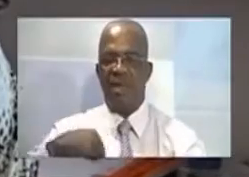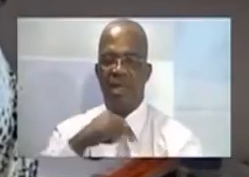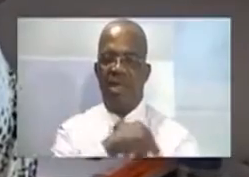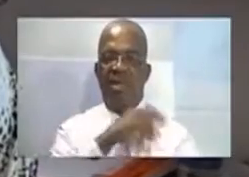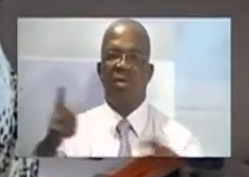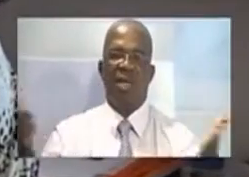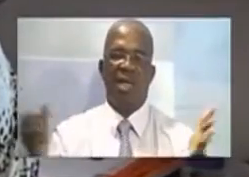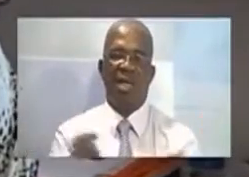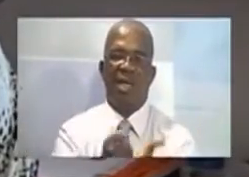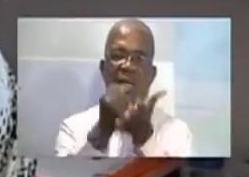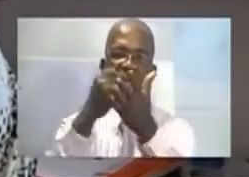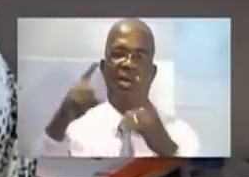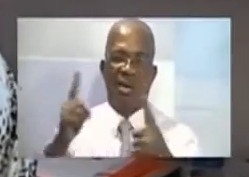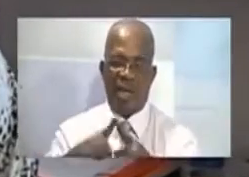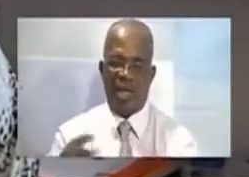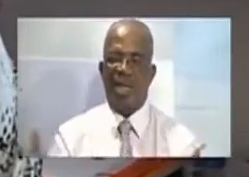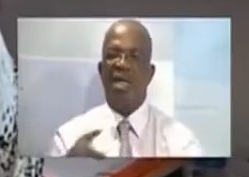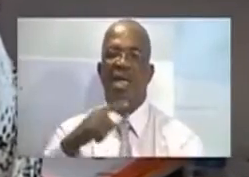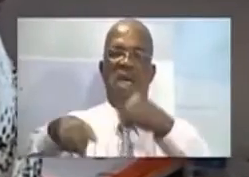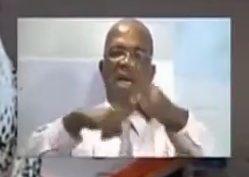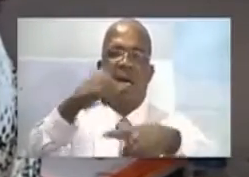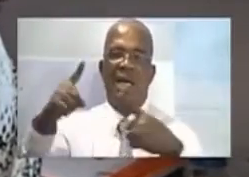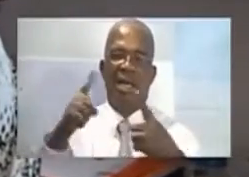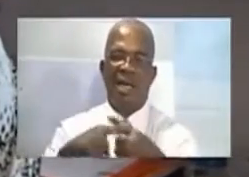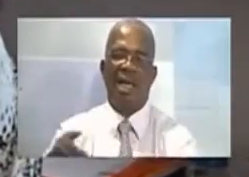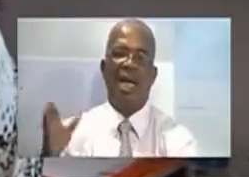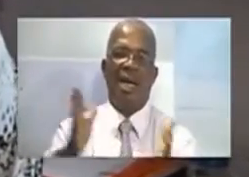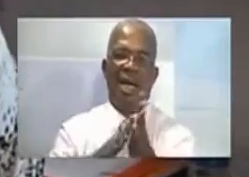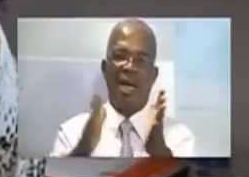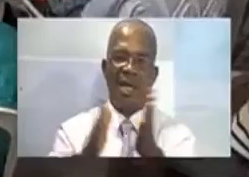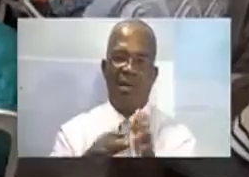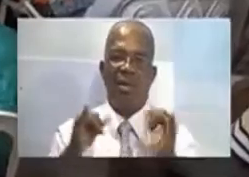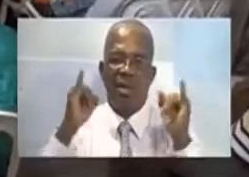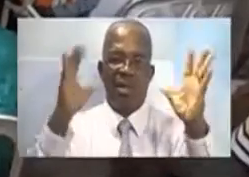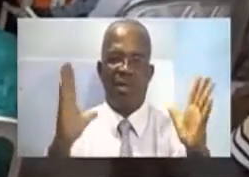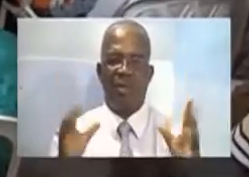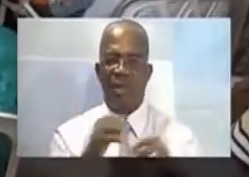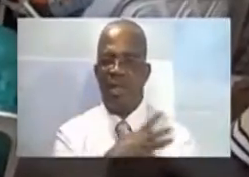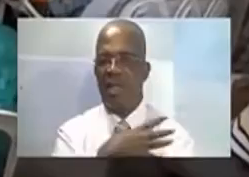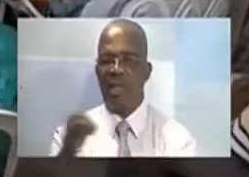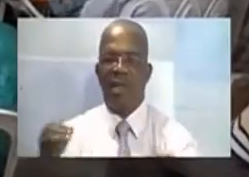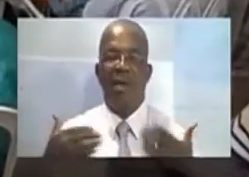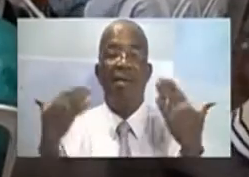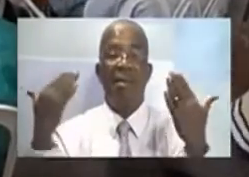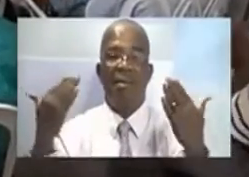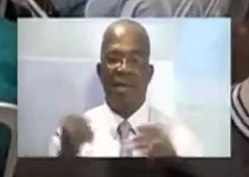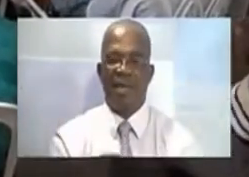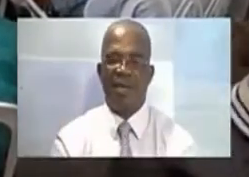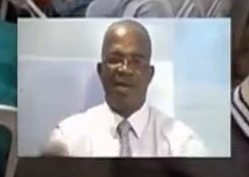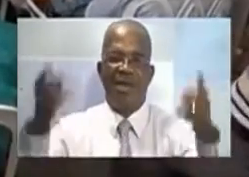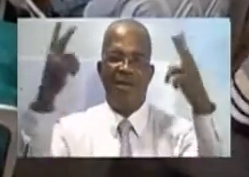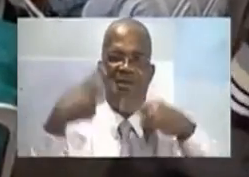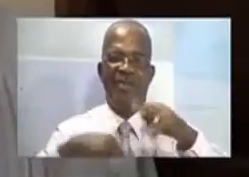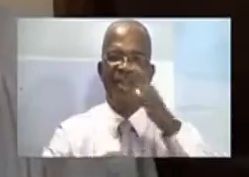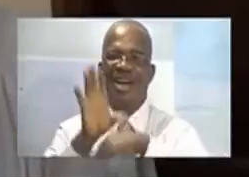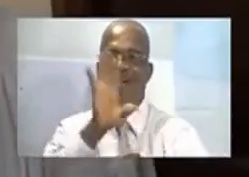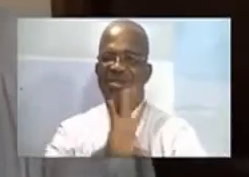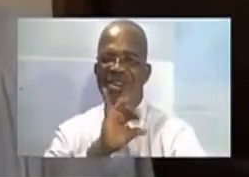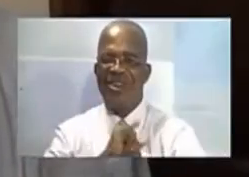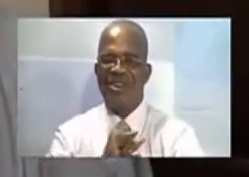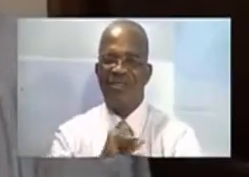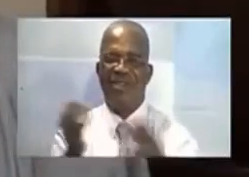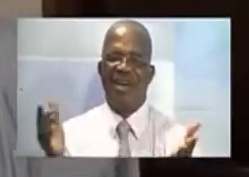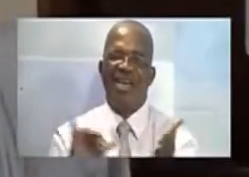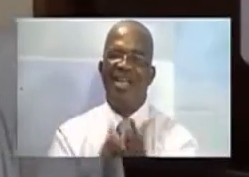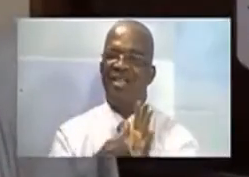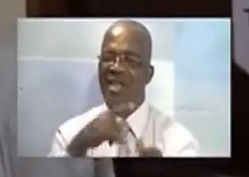là-bas, nous les aidons à s'insérer aussi dans le tissu scolaire ivoirien. Désormais rentrés au pays, les réfugiés souhaitent une